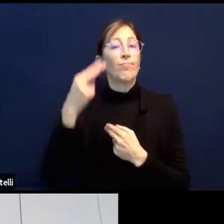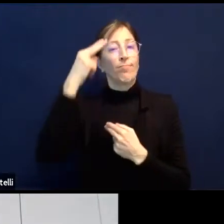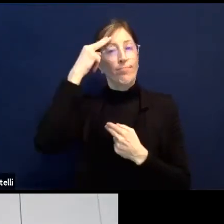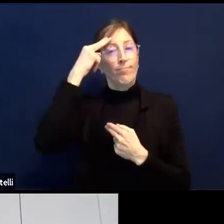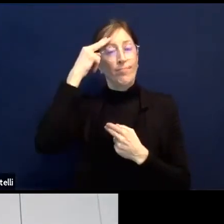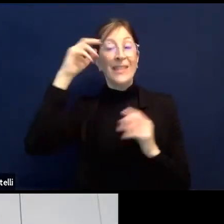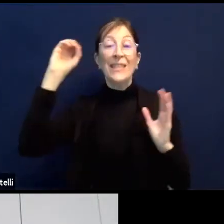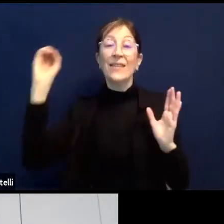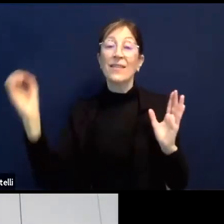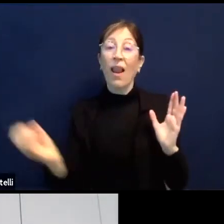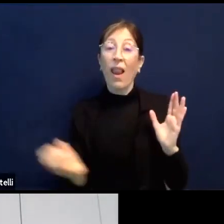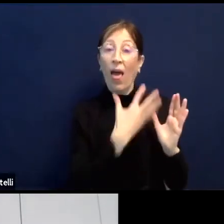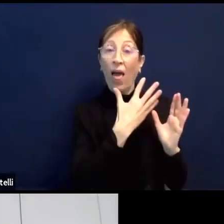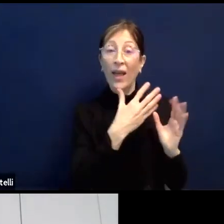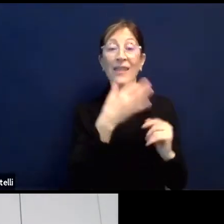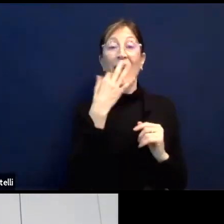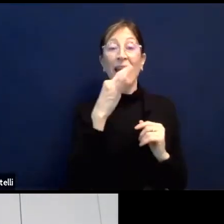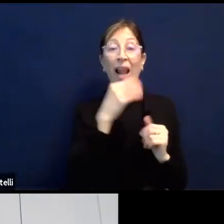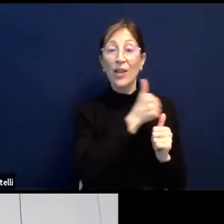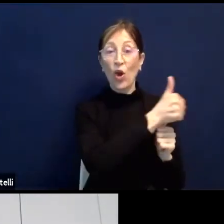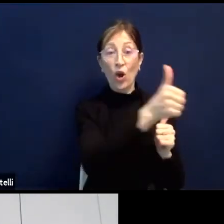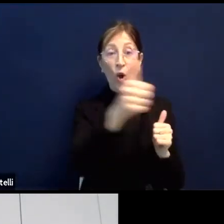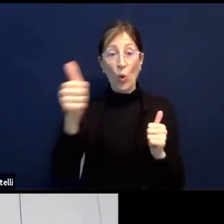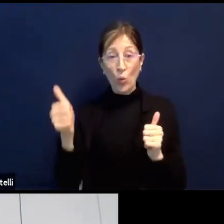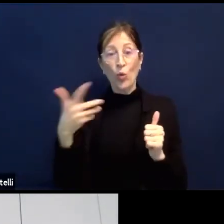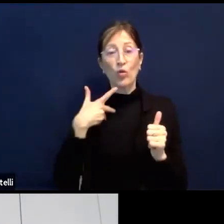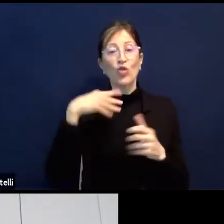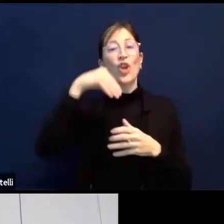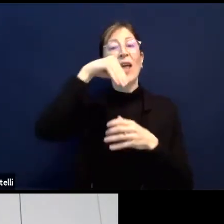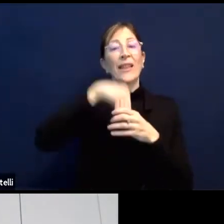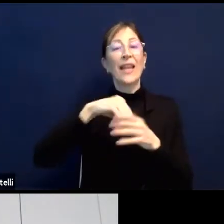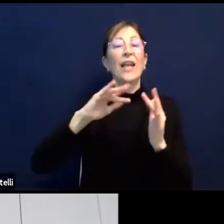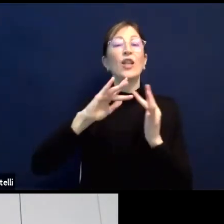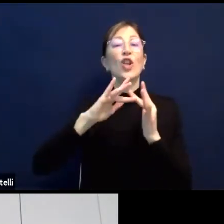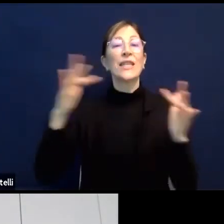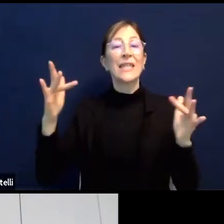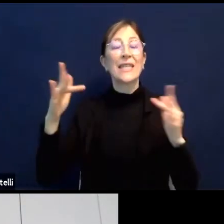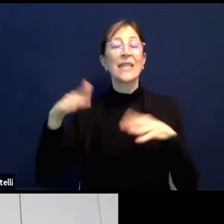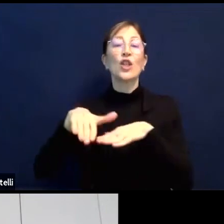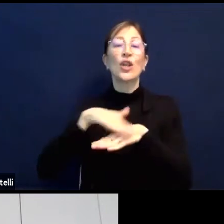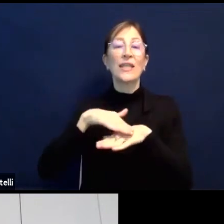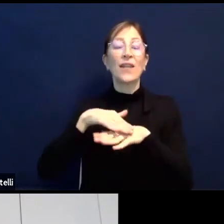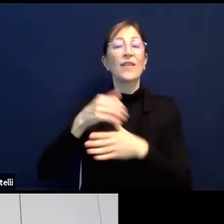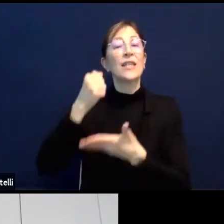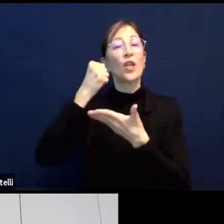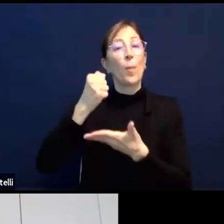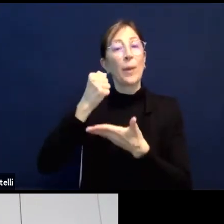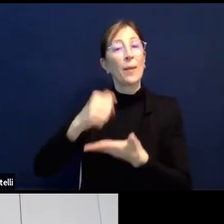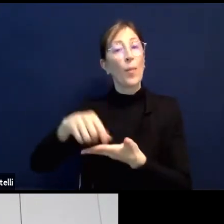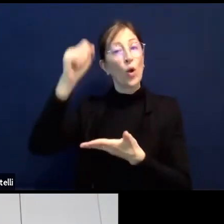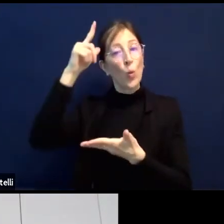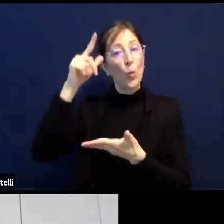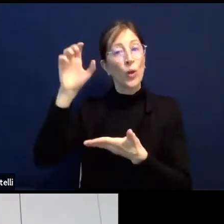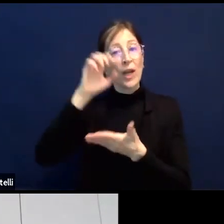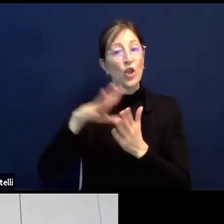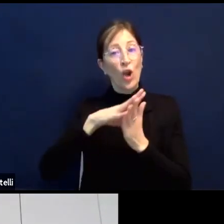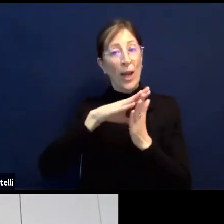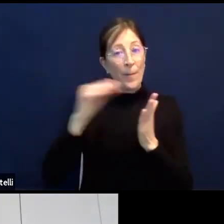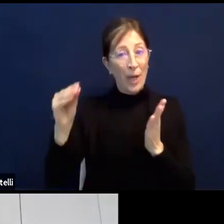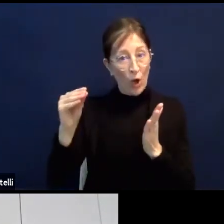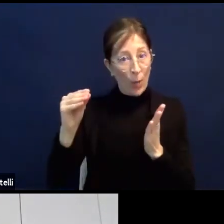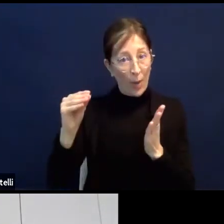disposizione saranno poi disponibili dal sito del Servizio Patrimonio Culturale della Regione Emilia-Romagna e da il sito